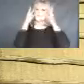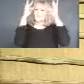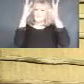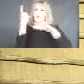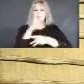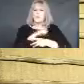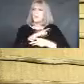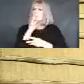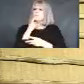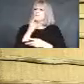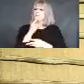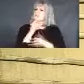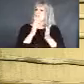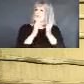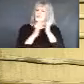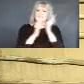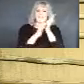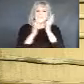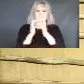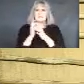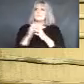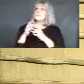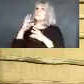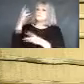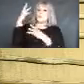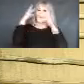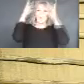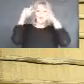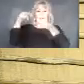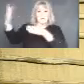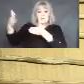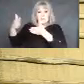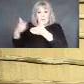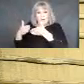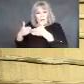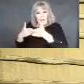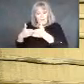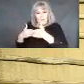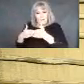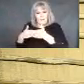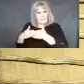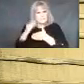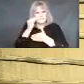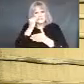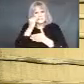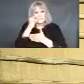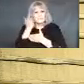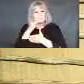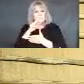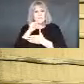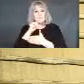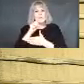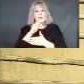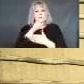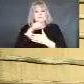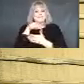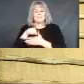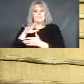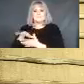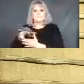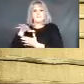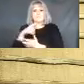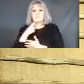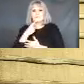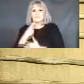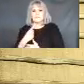sal Jesus dan sê, God se koninkryk het nou naby gekom? En sê, dit is nuus. Want dis wat Markus 1